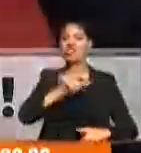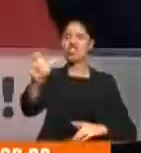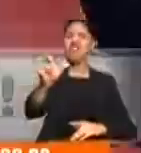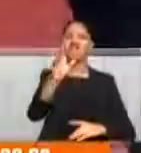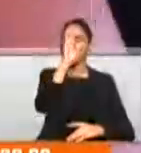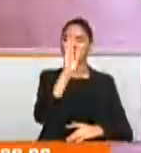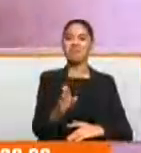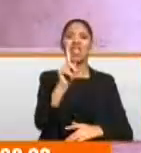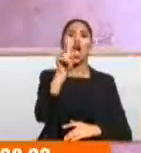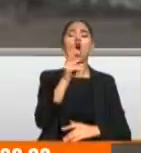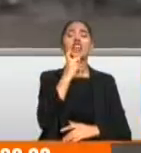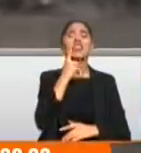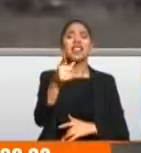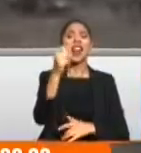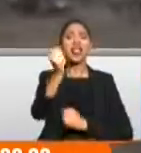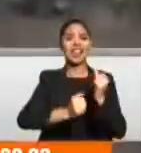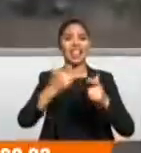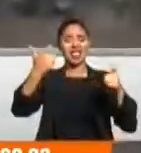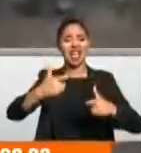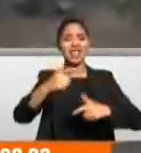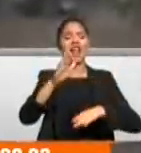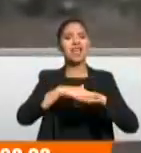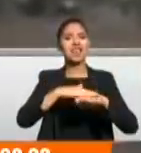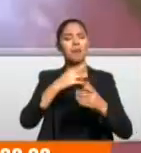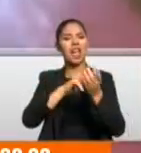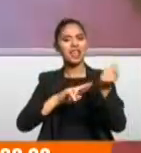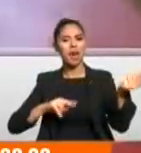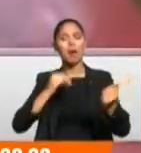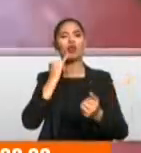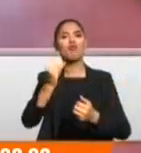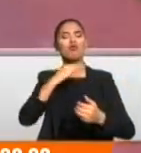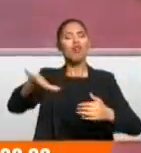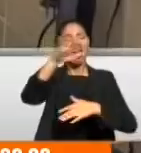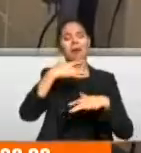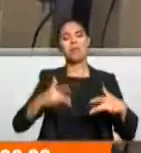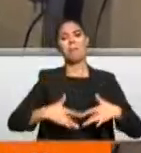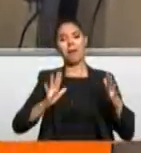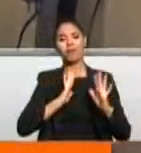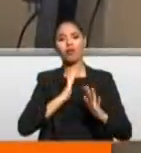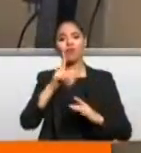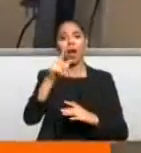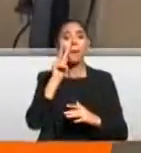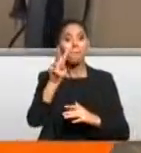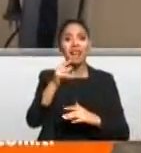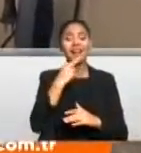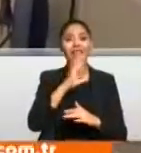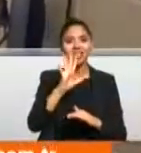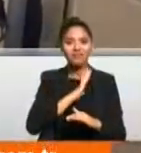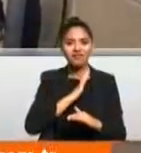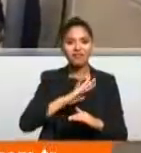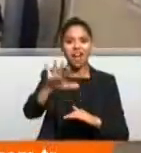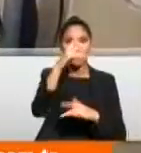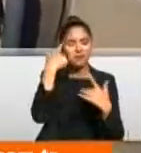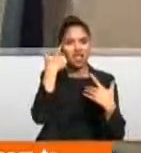Tam 12 yıldır sanayi sitesinde işlettikleri kebapçıyla müşterilerin beğenisini kazandı. Bir bakıyorlar bayan olunca.